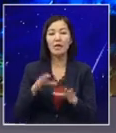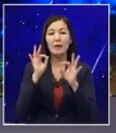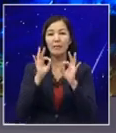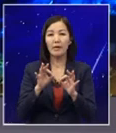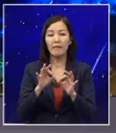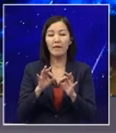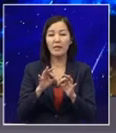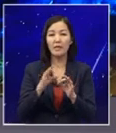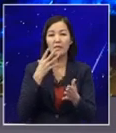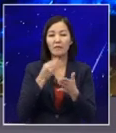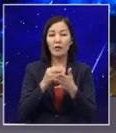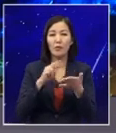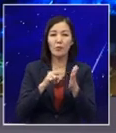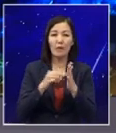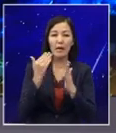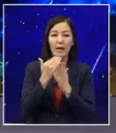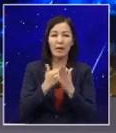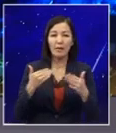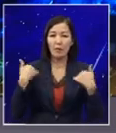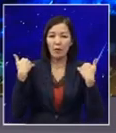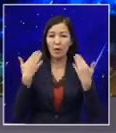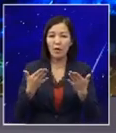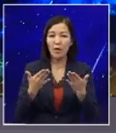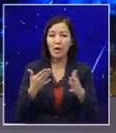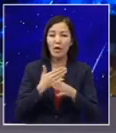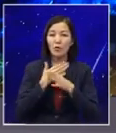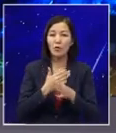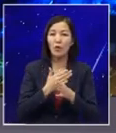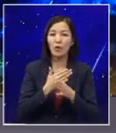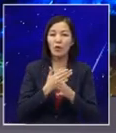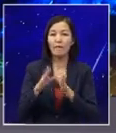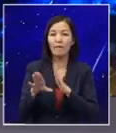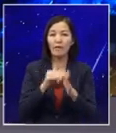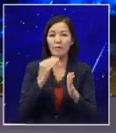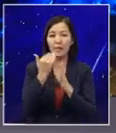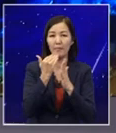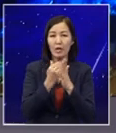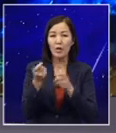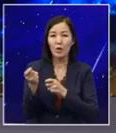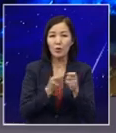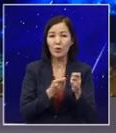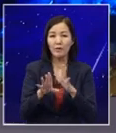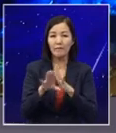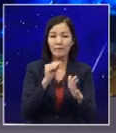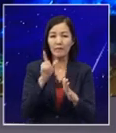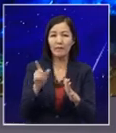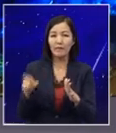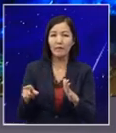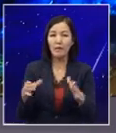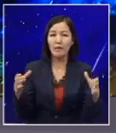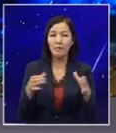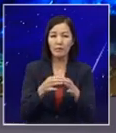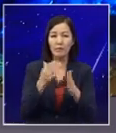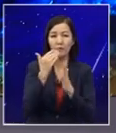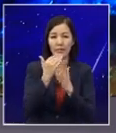свою предвыборную платформу, которая послужит не только выборной программой, но и руководством к действию в случае избрания этих лиц депутатами по